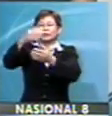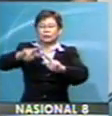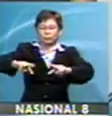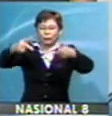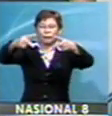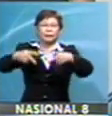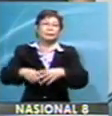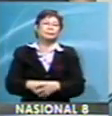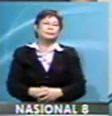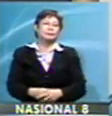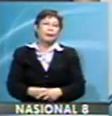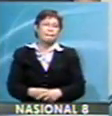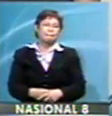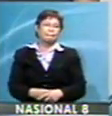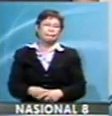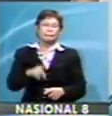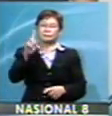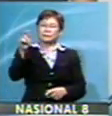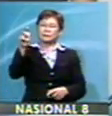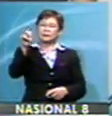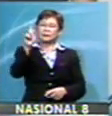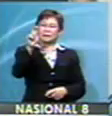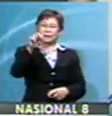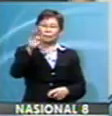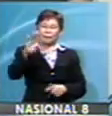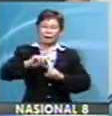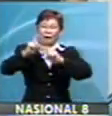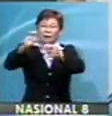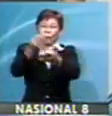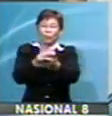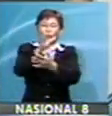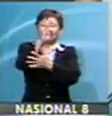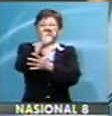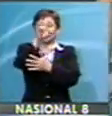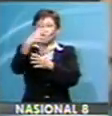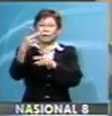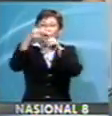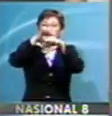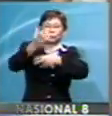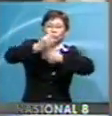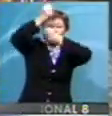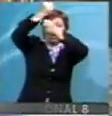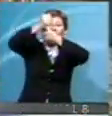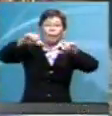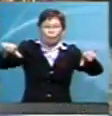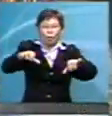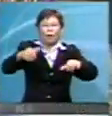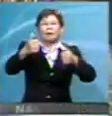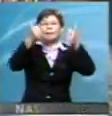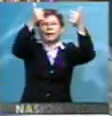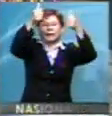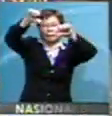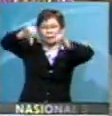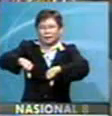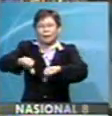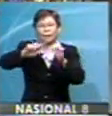akhir piala tnb yang menawarkan hadiah Wang tunai r0 r000 kepada juara akan dijalankan secara kalah mati